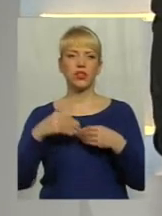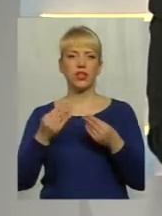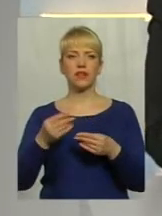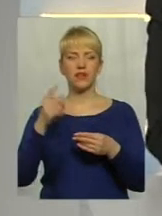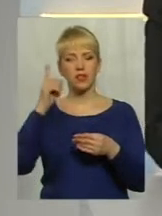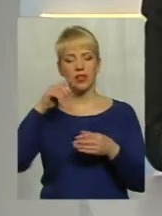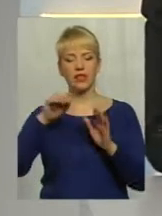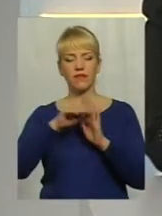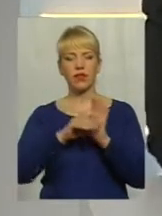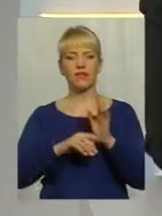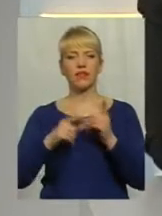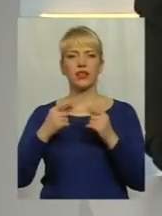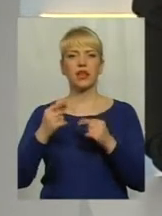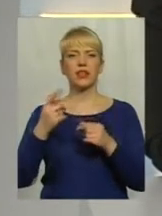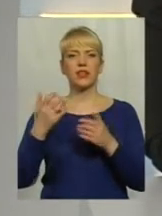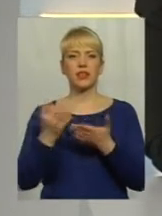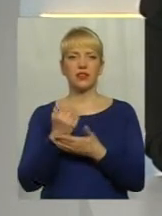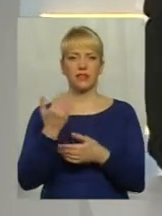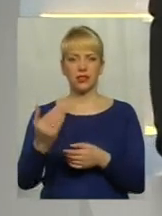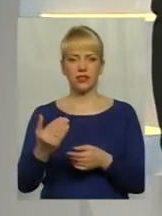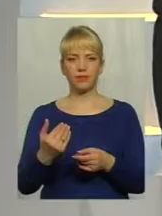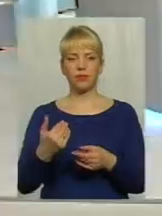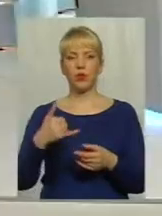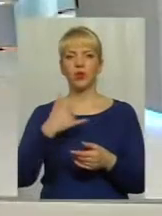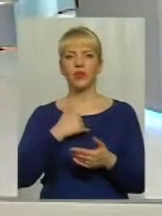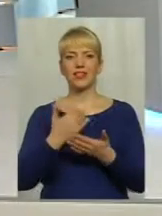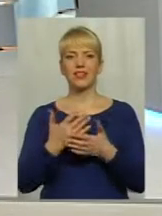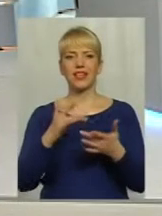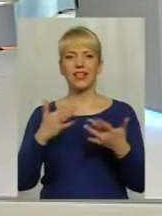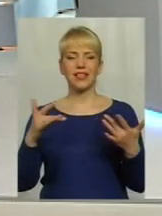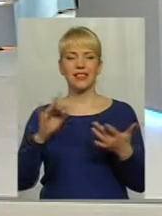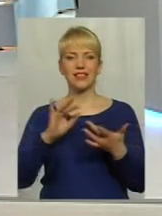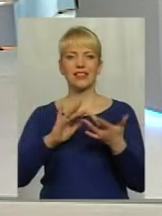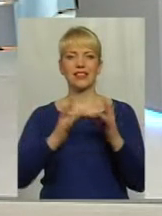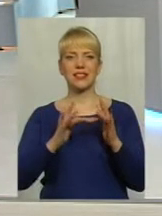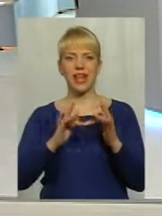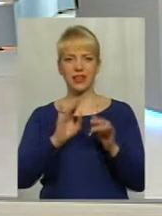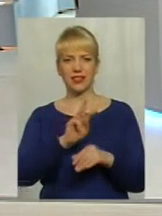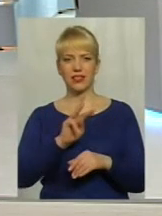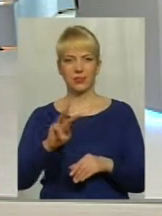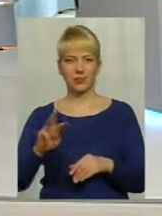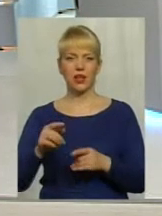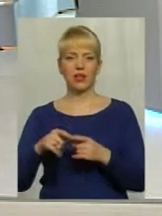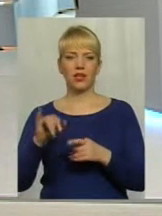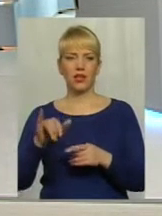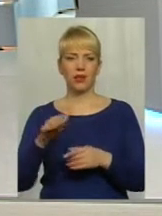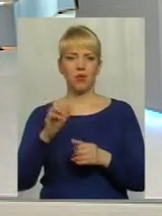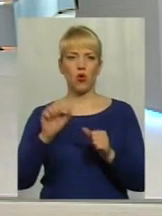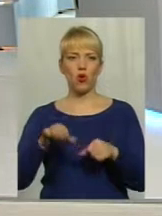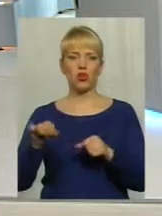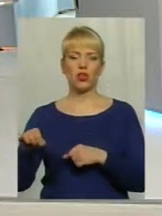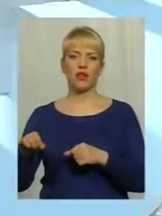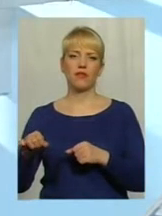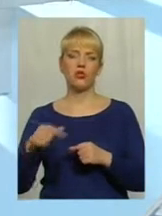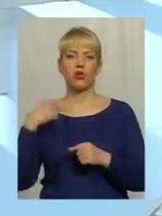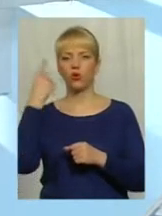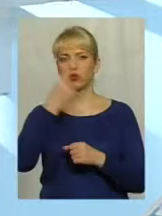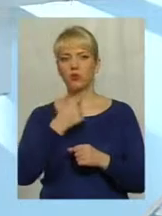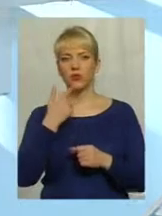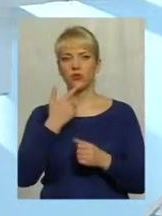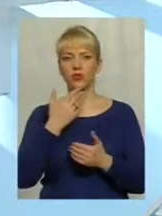графік, куди його, де він може побачити? нас є різні і сайти, є, і можливості особистого звернення.